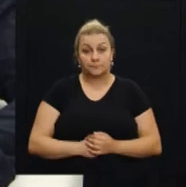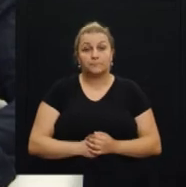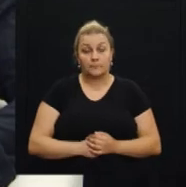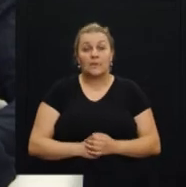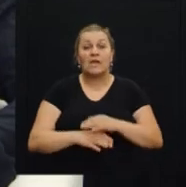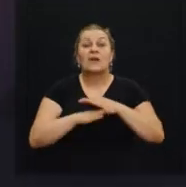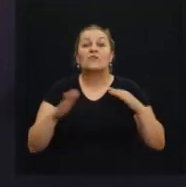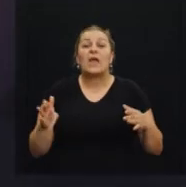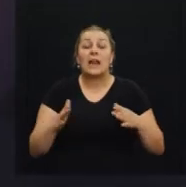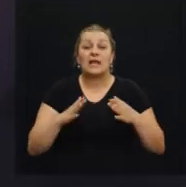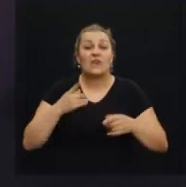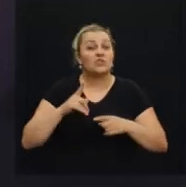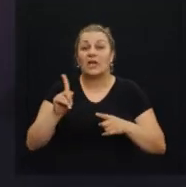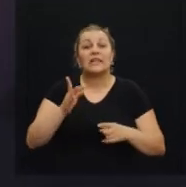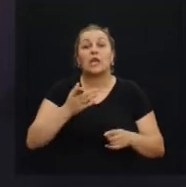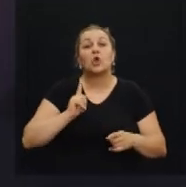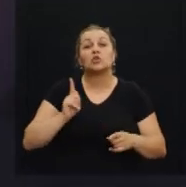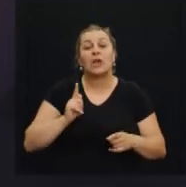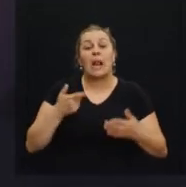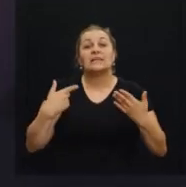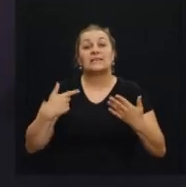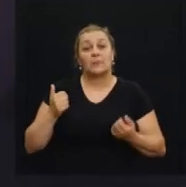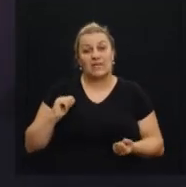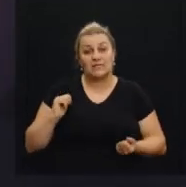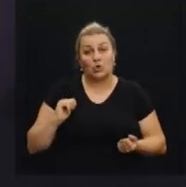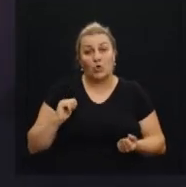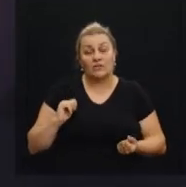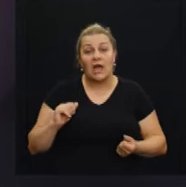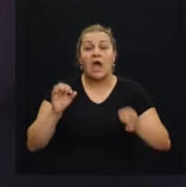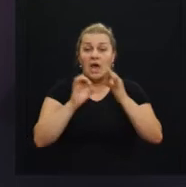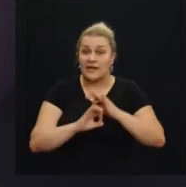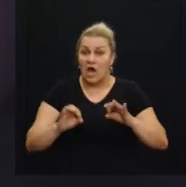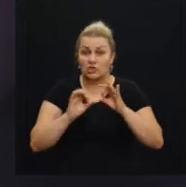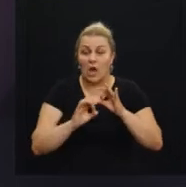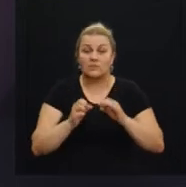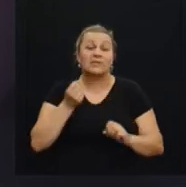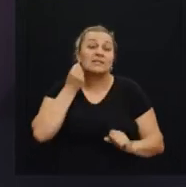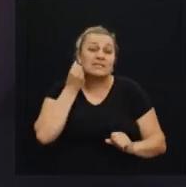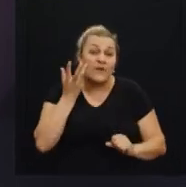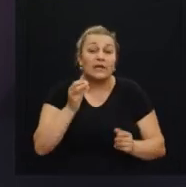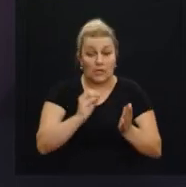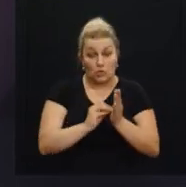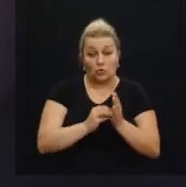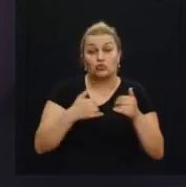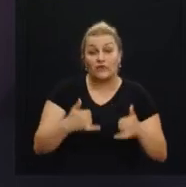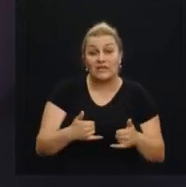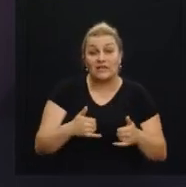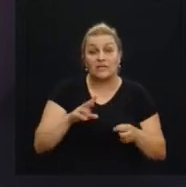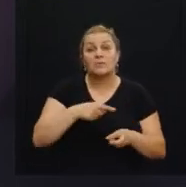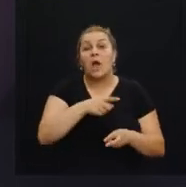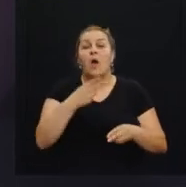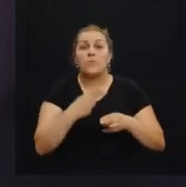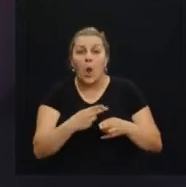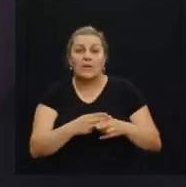Velika većina nije dočekala 70 godina. A to je, nažalost, ono, i svaki dan i sad još ima ti bolesni